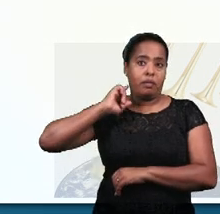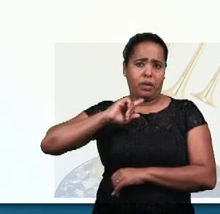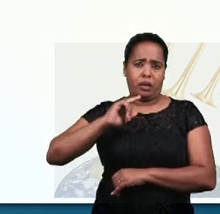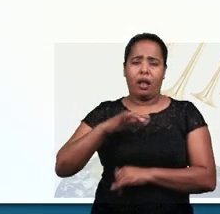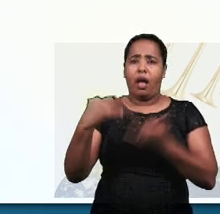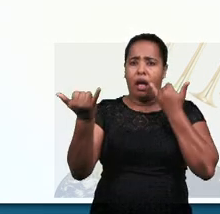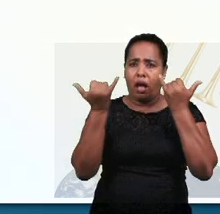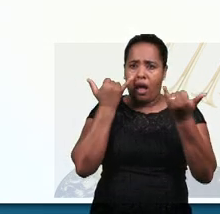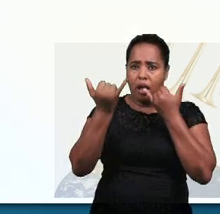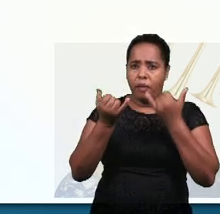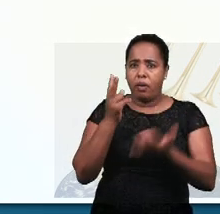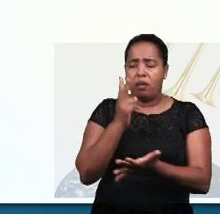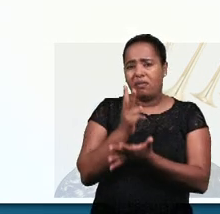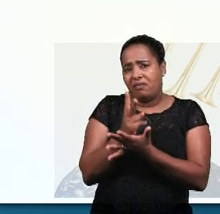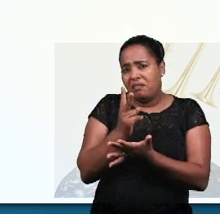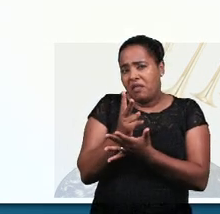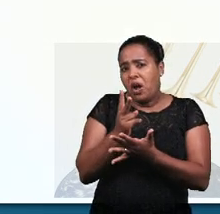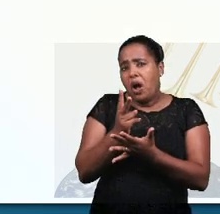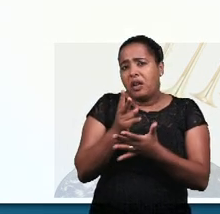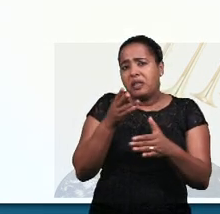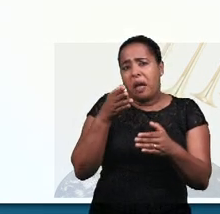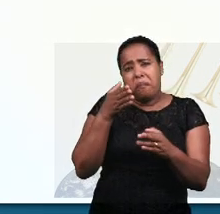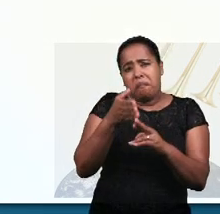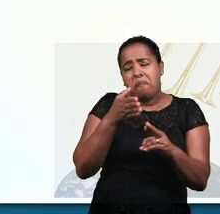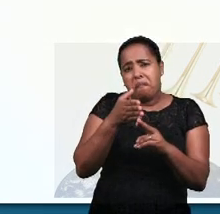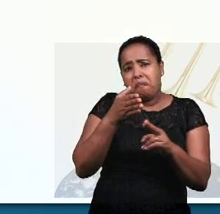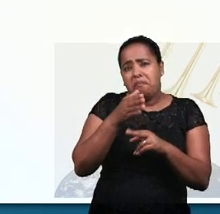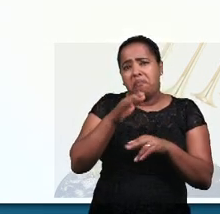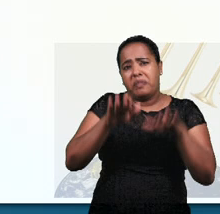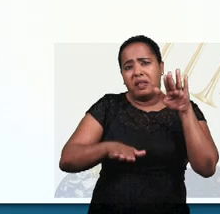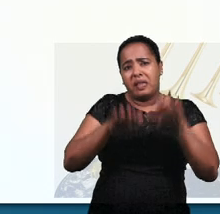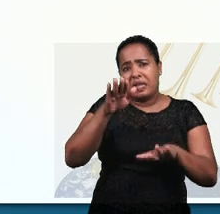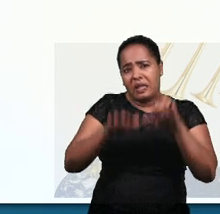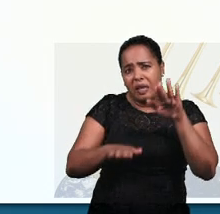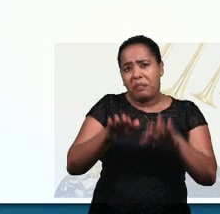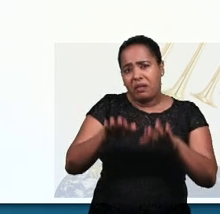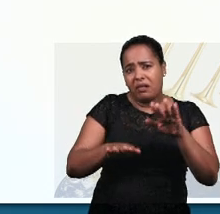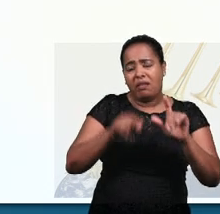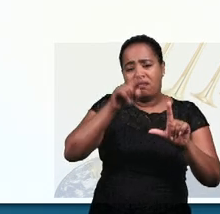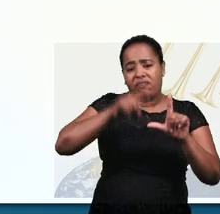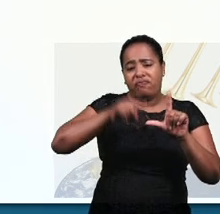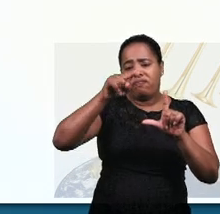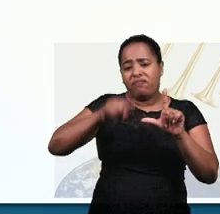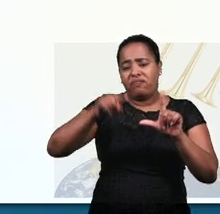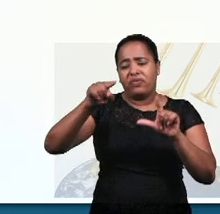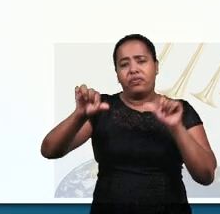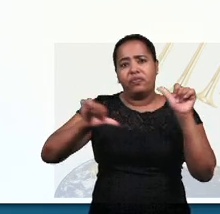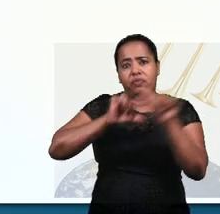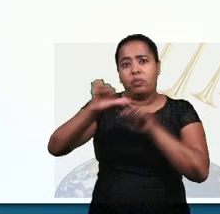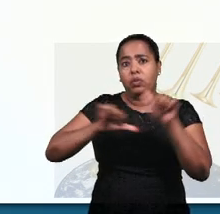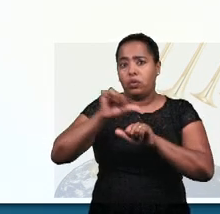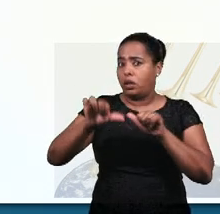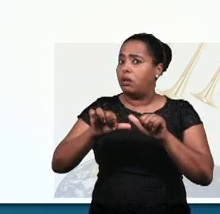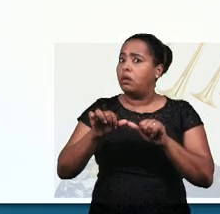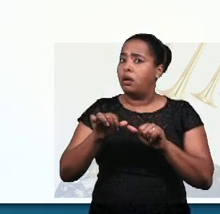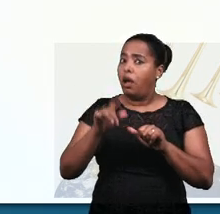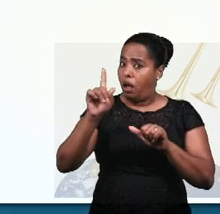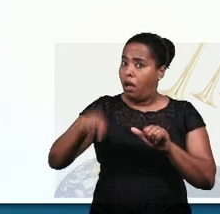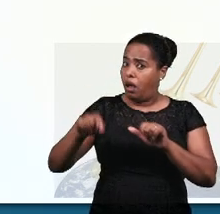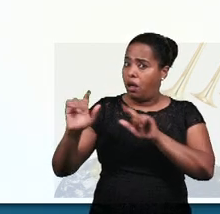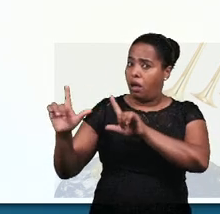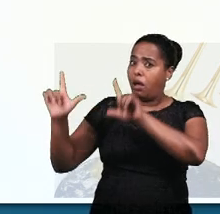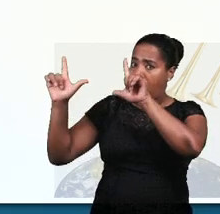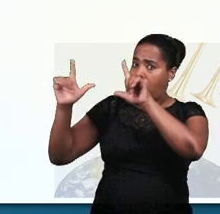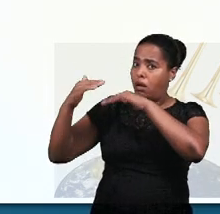information que la fréquence de la station SIM change selon la ville de l'État de Espírito Santo. Ça, ce sont des cultes.